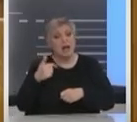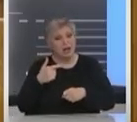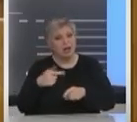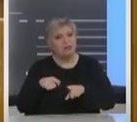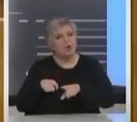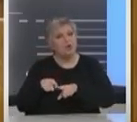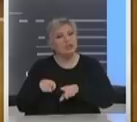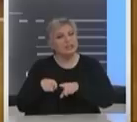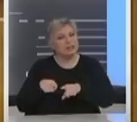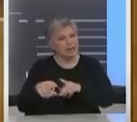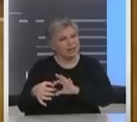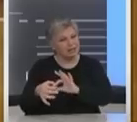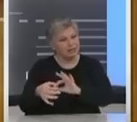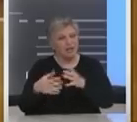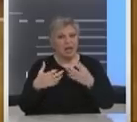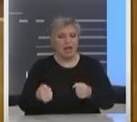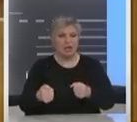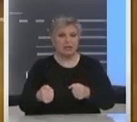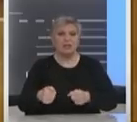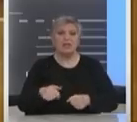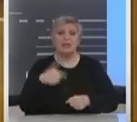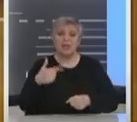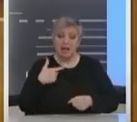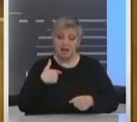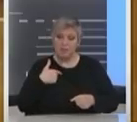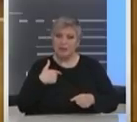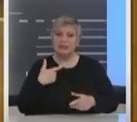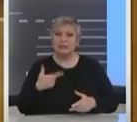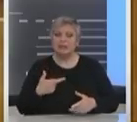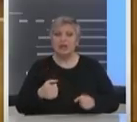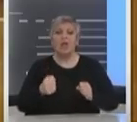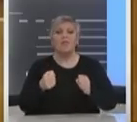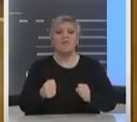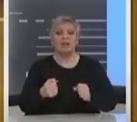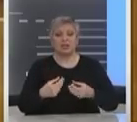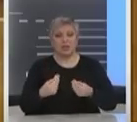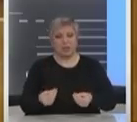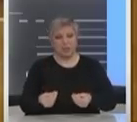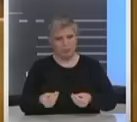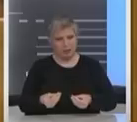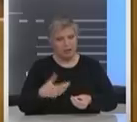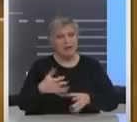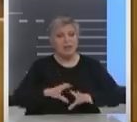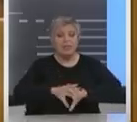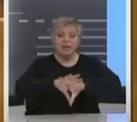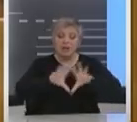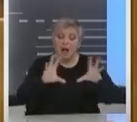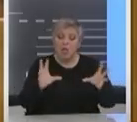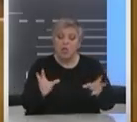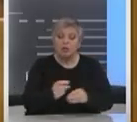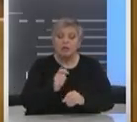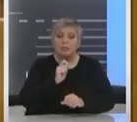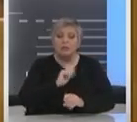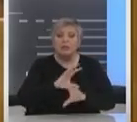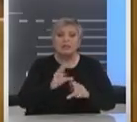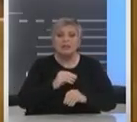που εμείς βάζουμε στο επίκεντρο της κοινωνικής πολιτικής που κάνουμε. Θέσαμε τις βάσεις μιας καθολικής πολιτικής για το παιδί και για την παιδική